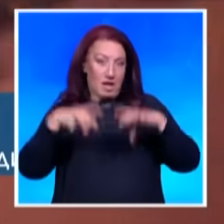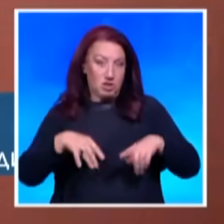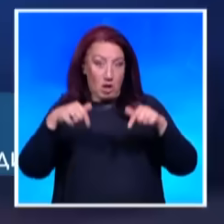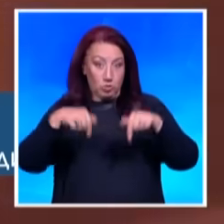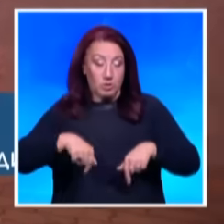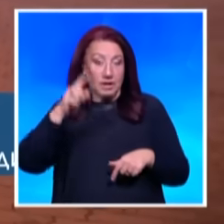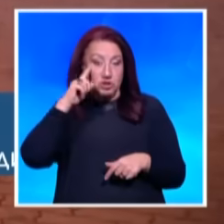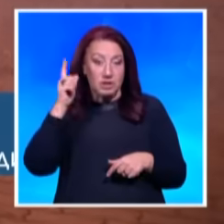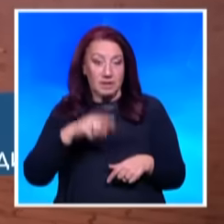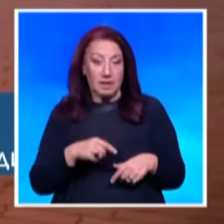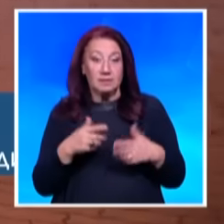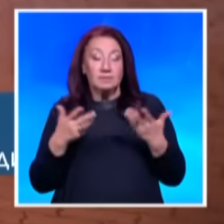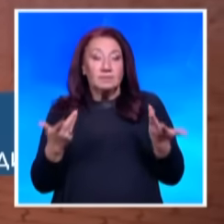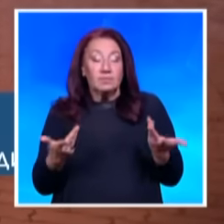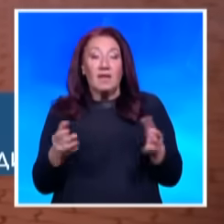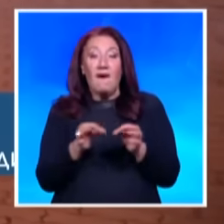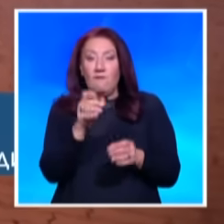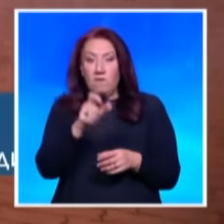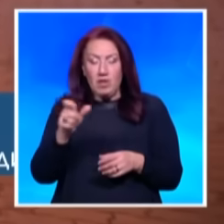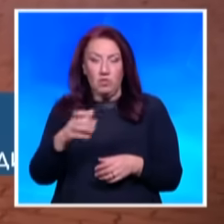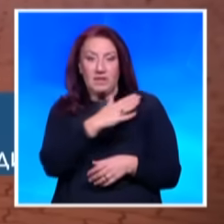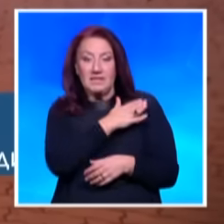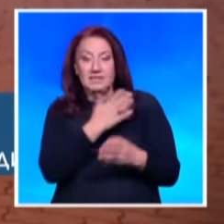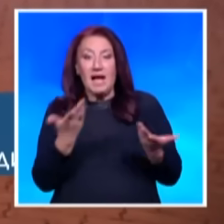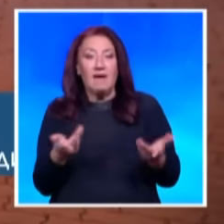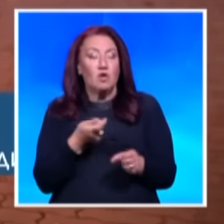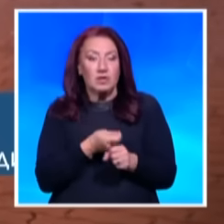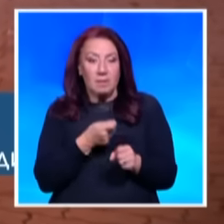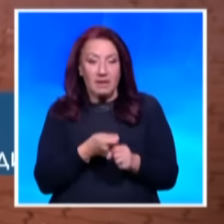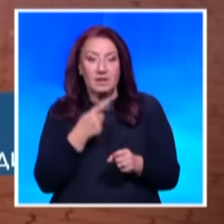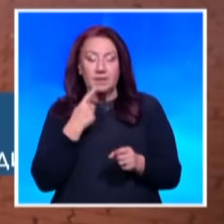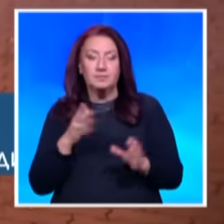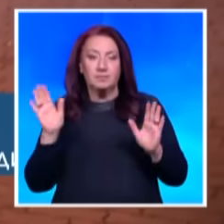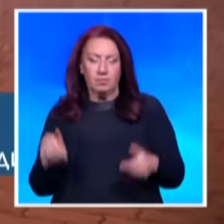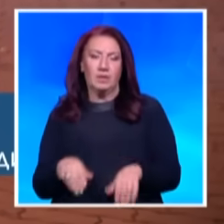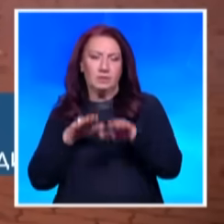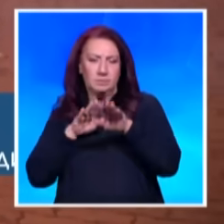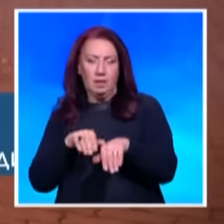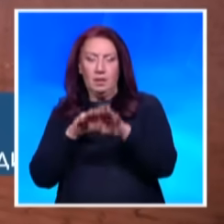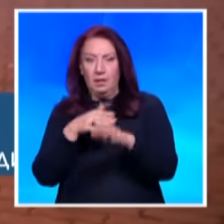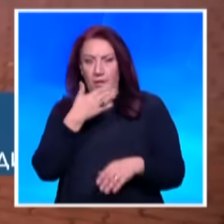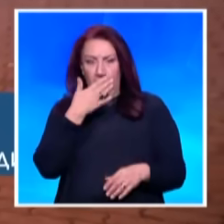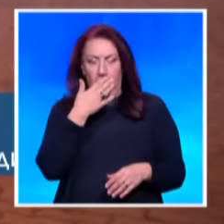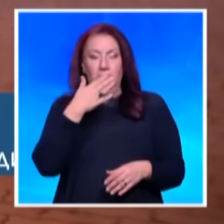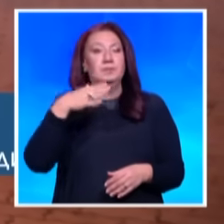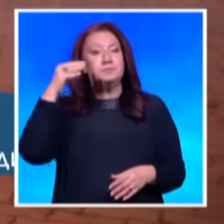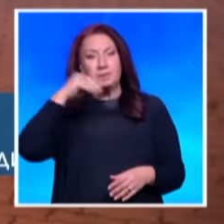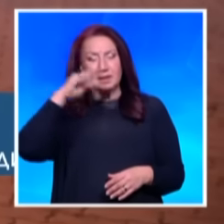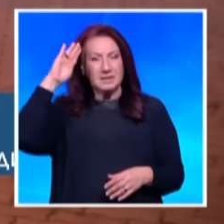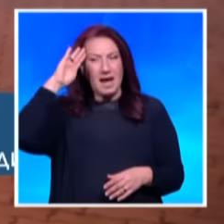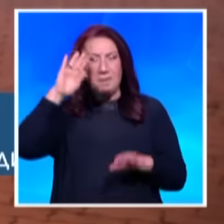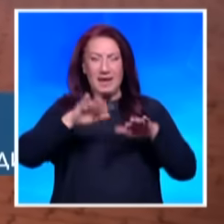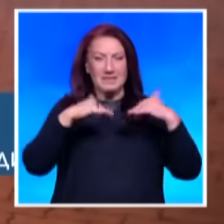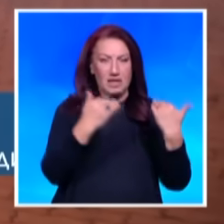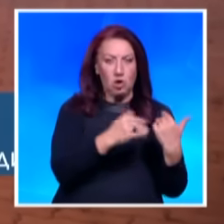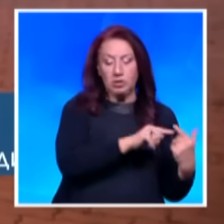което всъщност феновете на ЦСКА направиха и когато тръгнаха от стадион Българска армия насам до този момент. Нека да видим какво